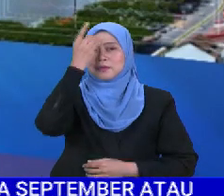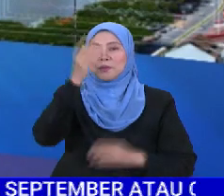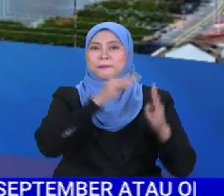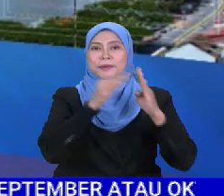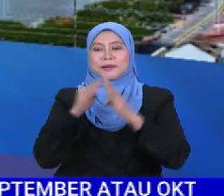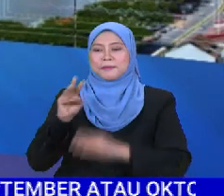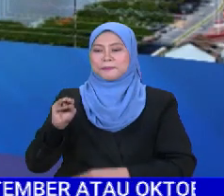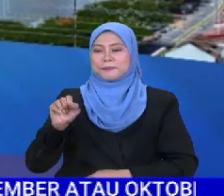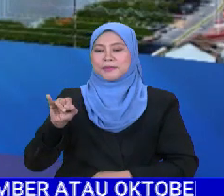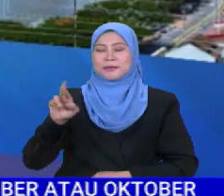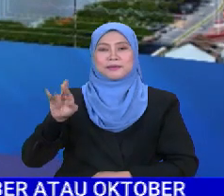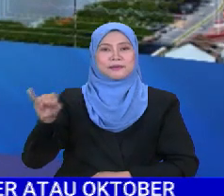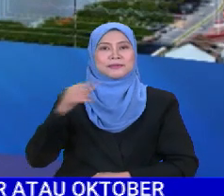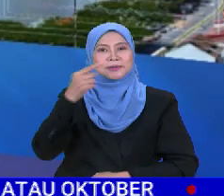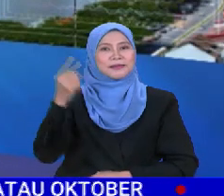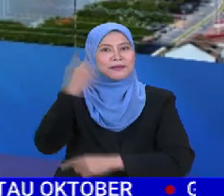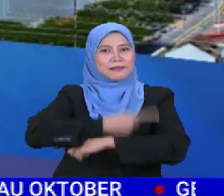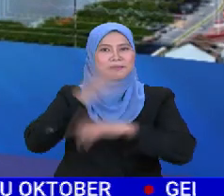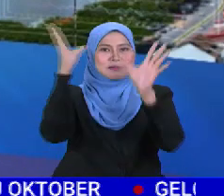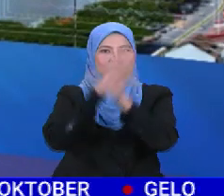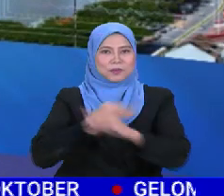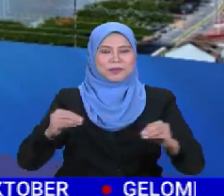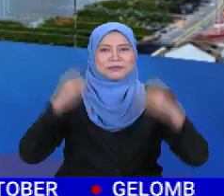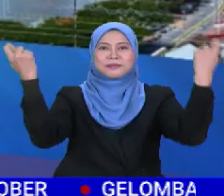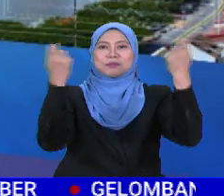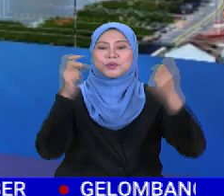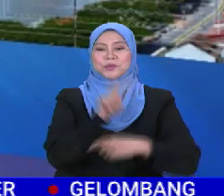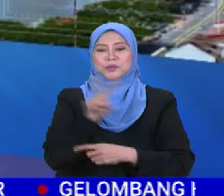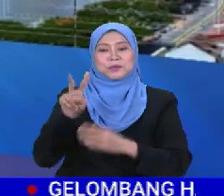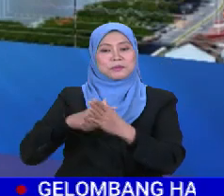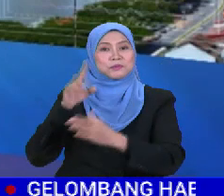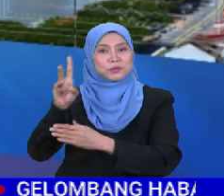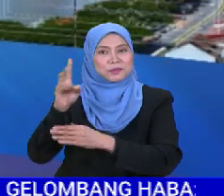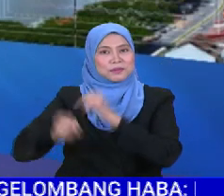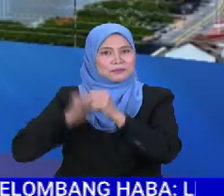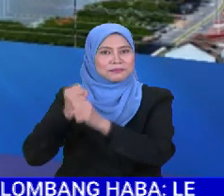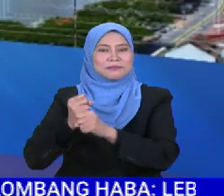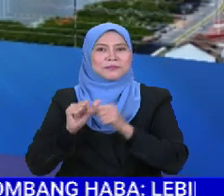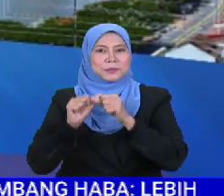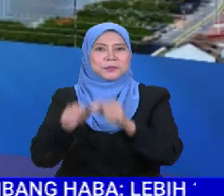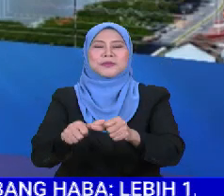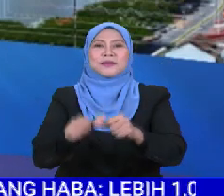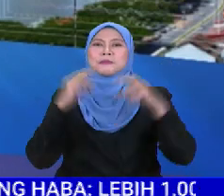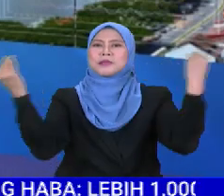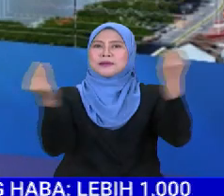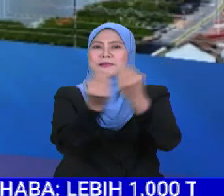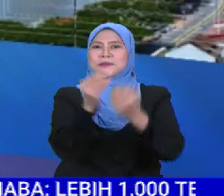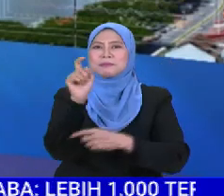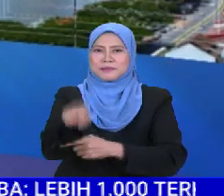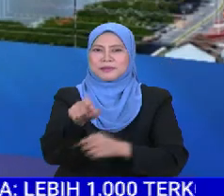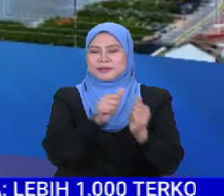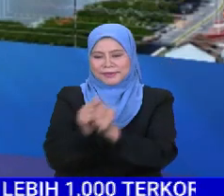Adam Yee berkata bersempena dengan Hari Sarawak yang disambut pada 22 Julai setiap tahun, setiap lapisan masyarakat perlu